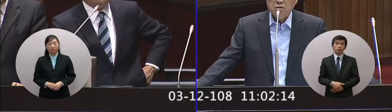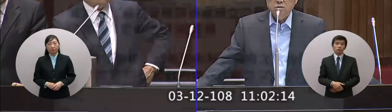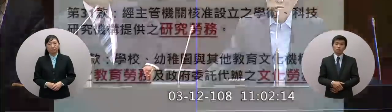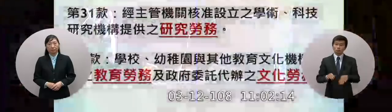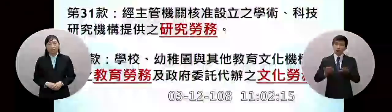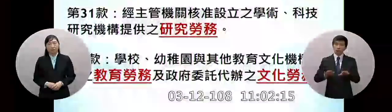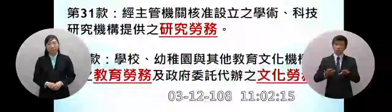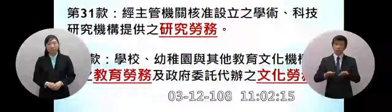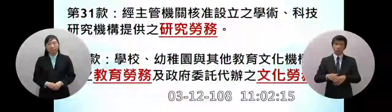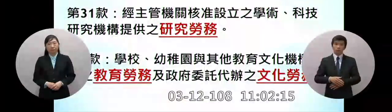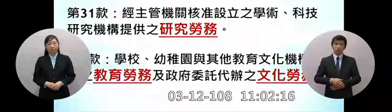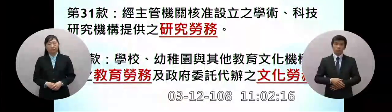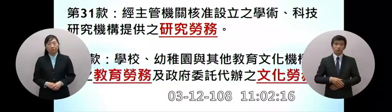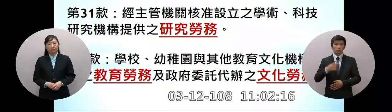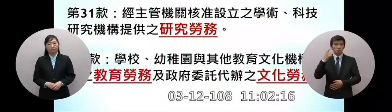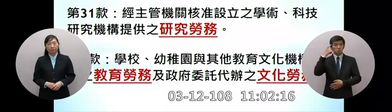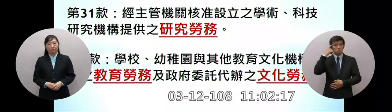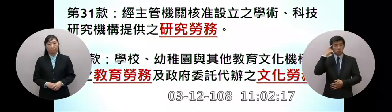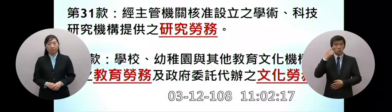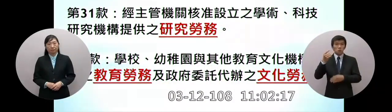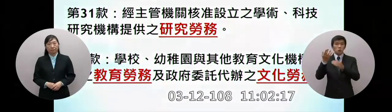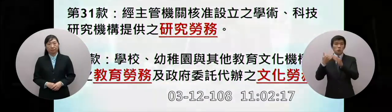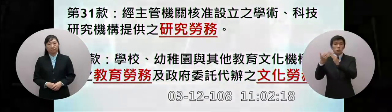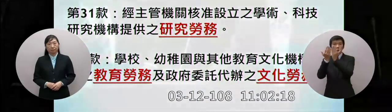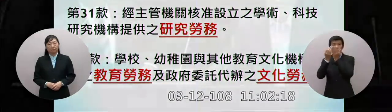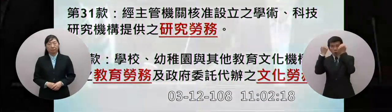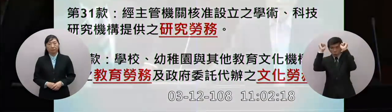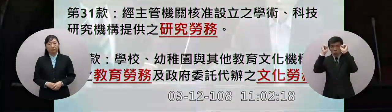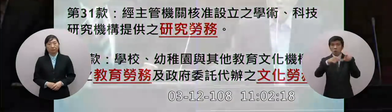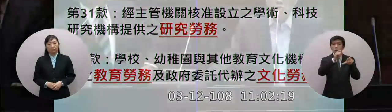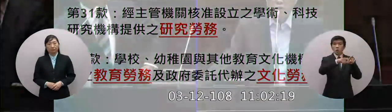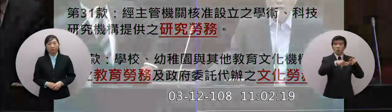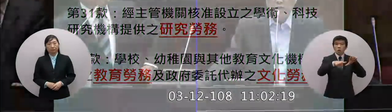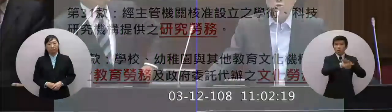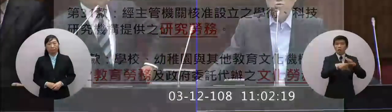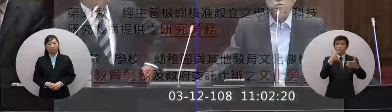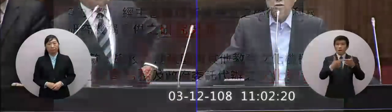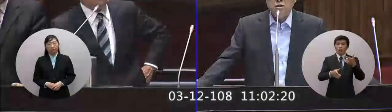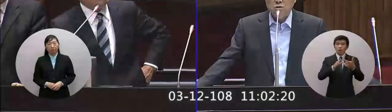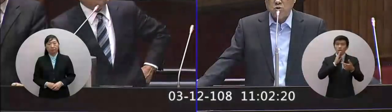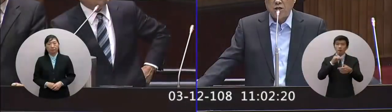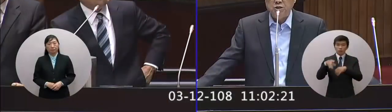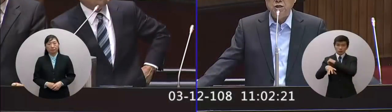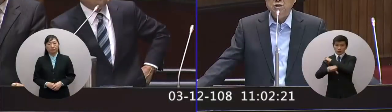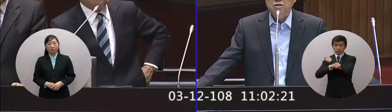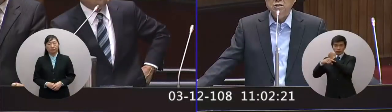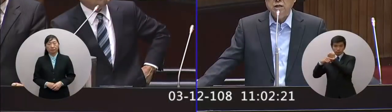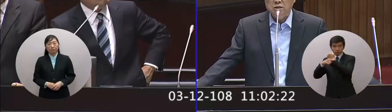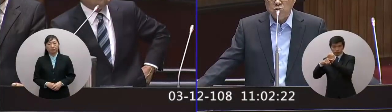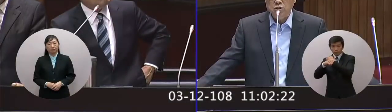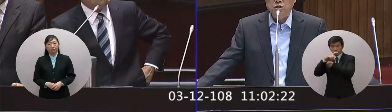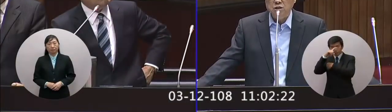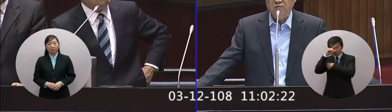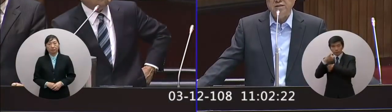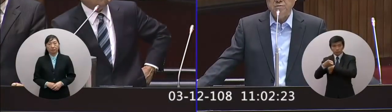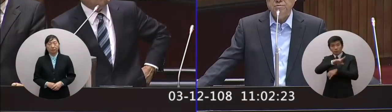今天为了避免学用落差，让基础的研究能够转型，